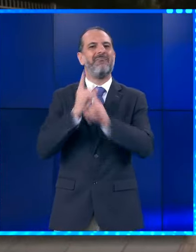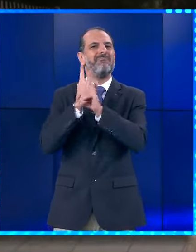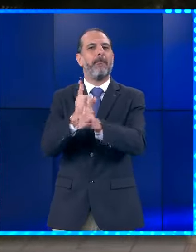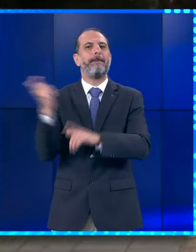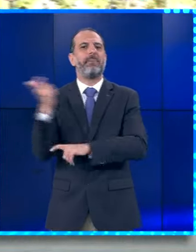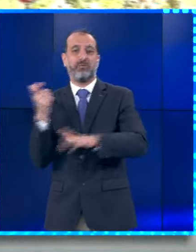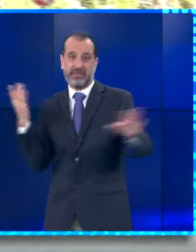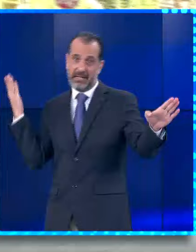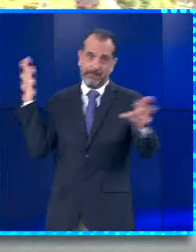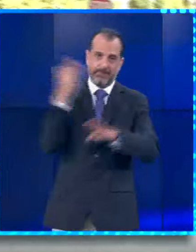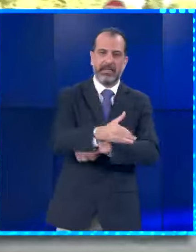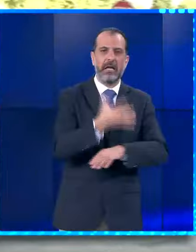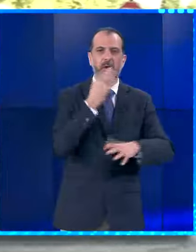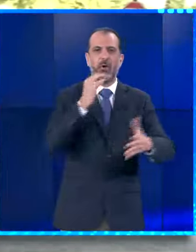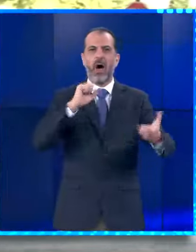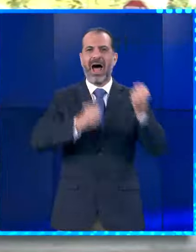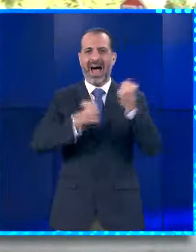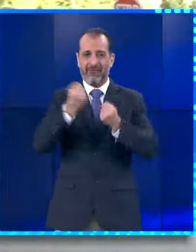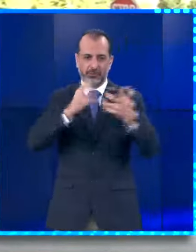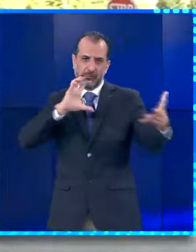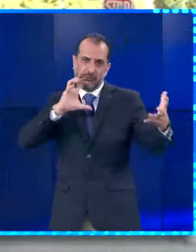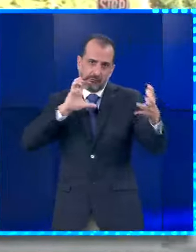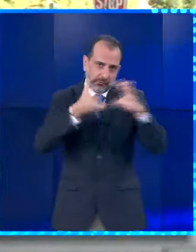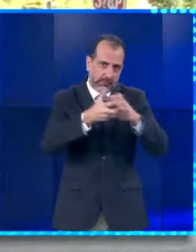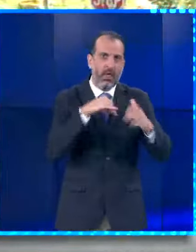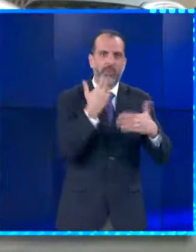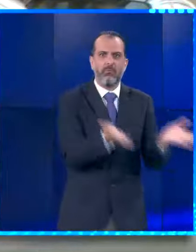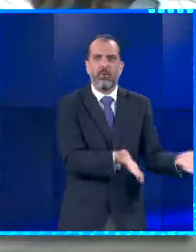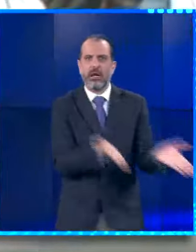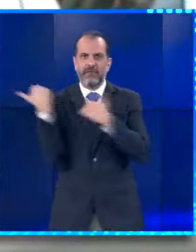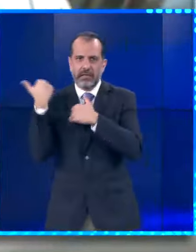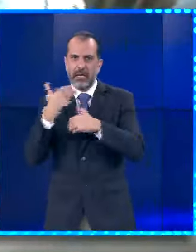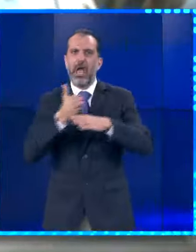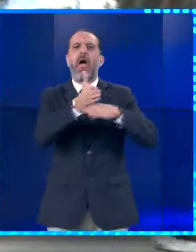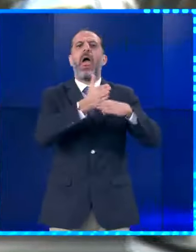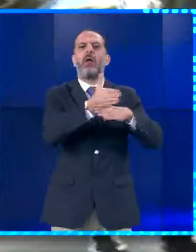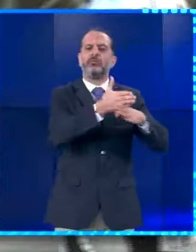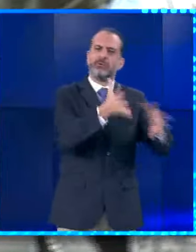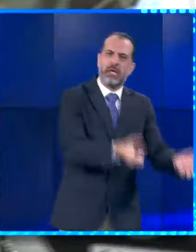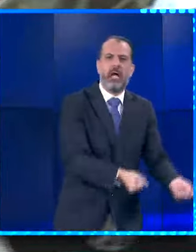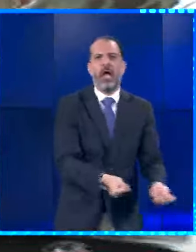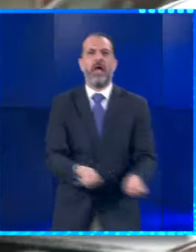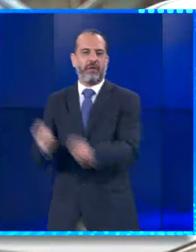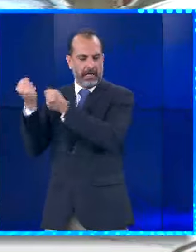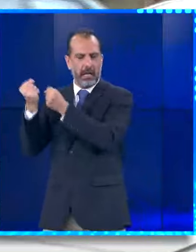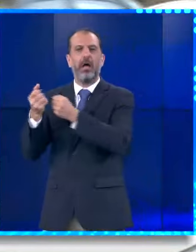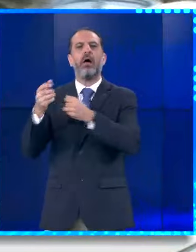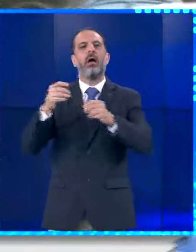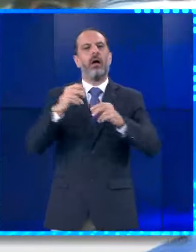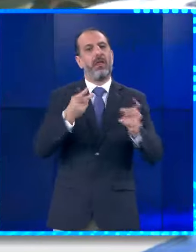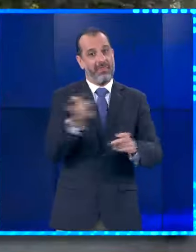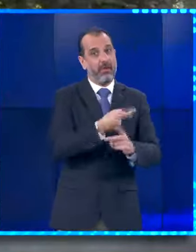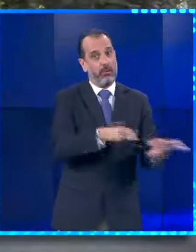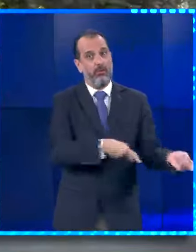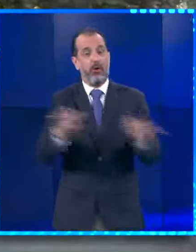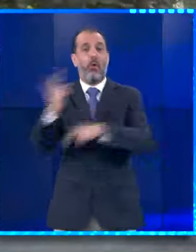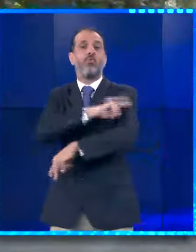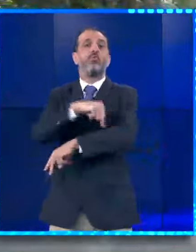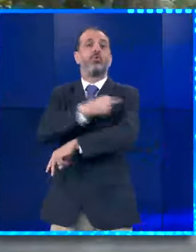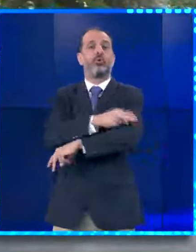επέμβαση της πυροσβεστικής για τον απεγκλωβισμό του ενός νεαρού, καθώς είχε παγιδευτεί στις λαμαρίνες. Οι δύο νέοι μεταφέρθηκαν εσπεσμένα στο